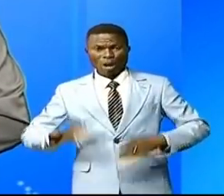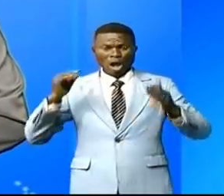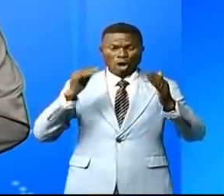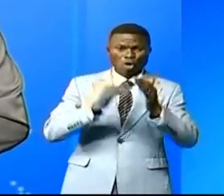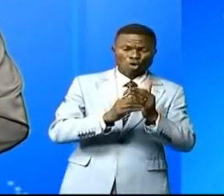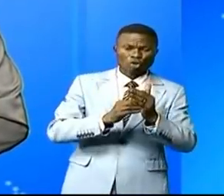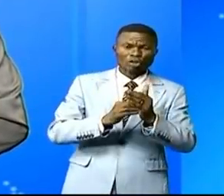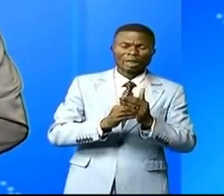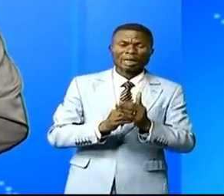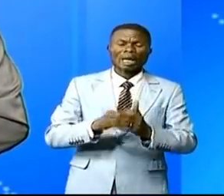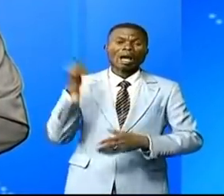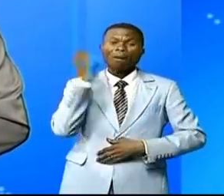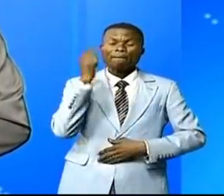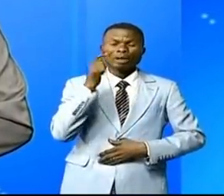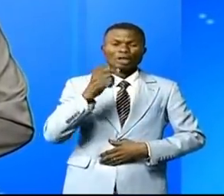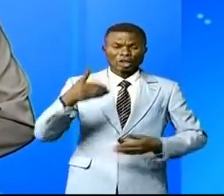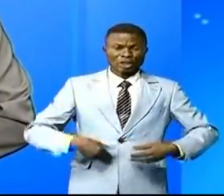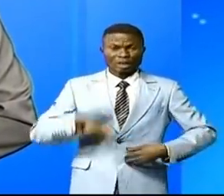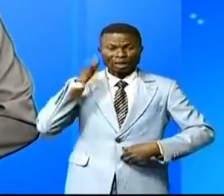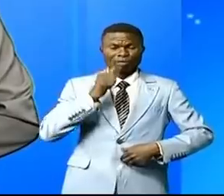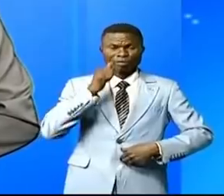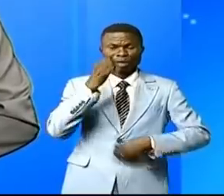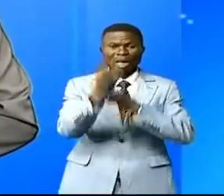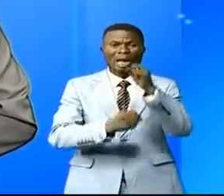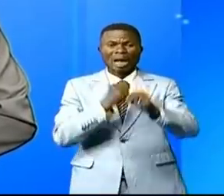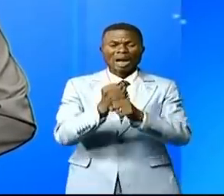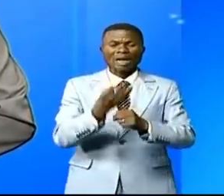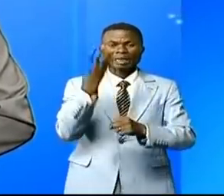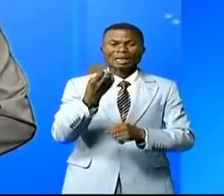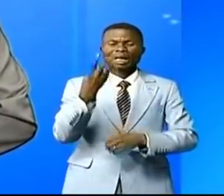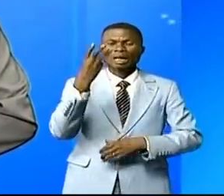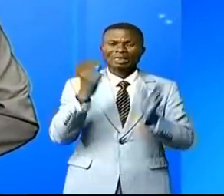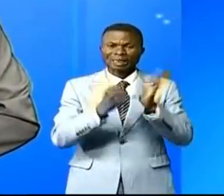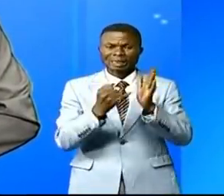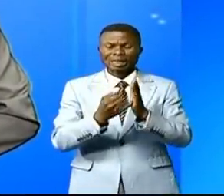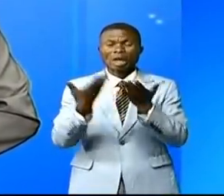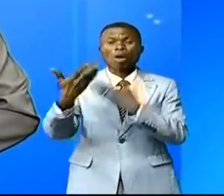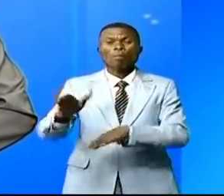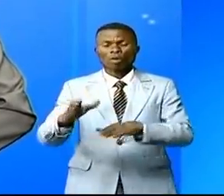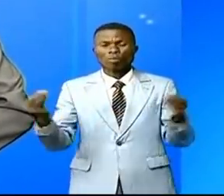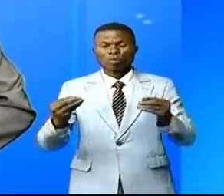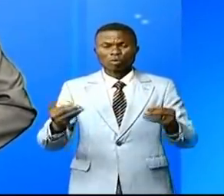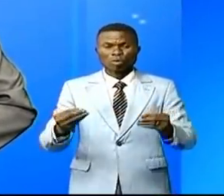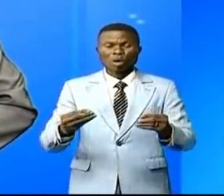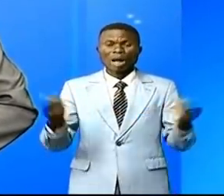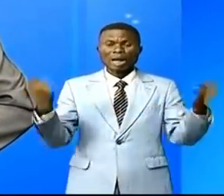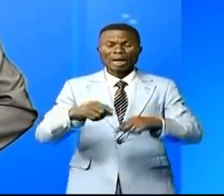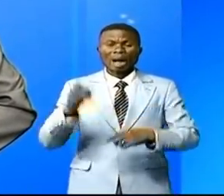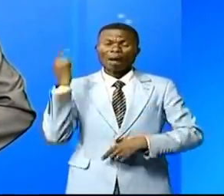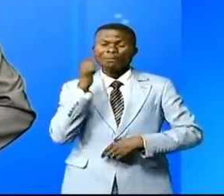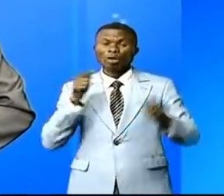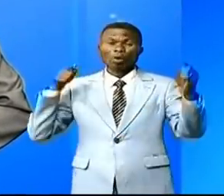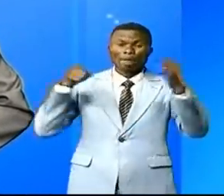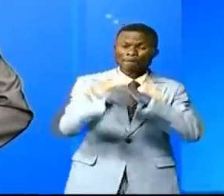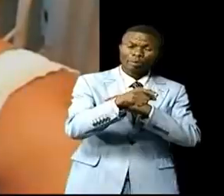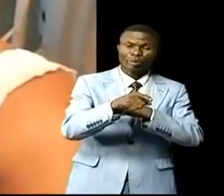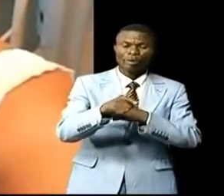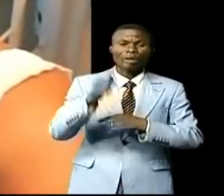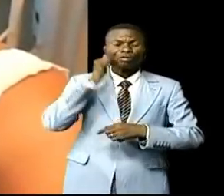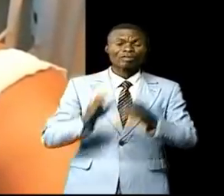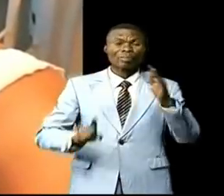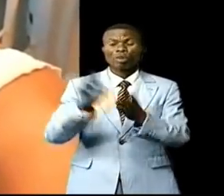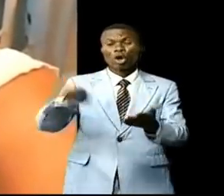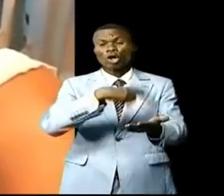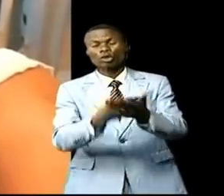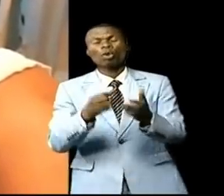dame de 46 ans a trouvé la mort devant son poste téléviseur, déçue par le résultat de cette rencontre. Regardez.